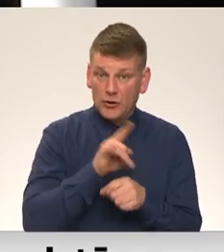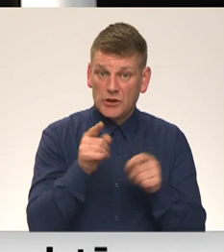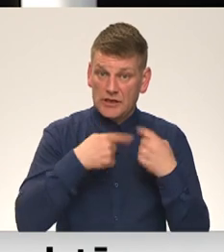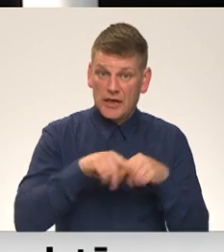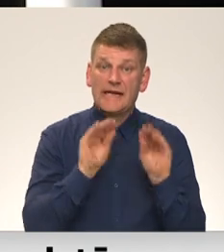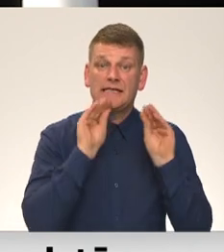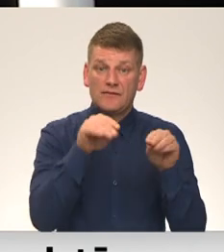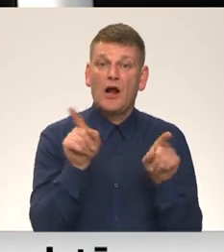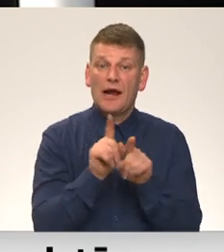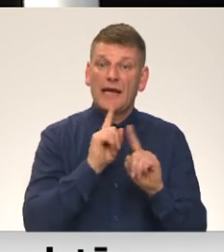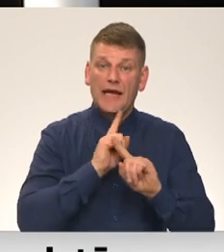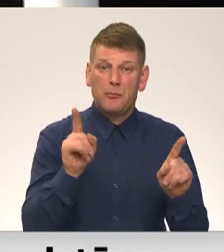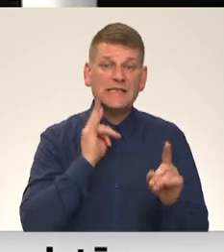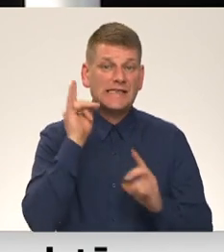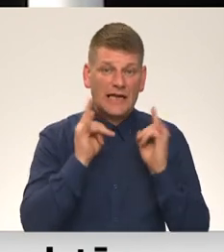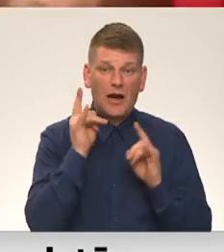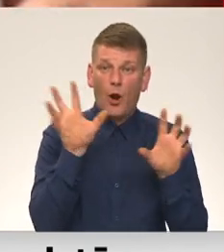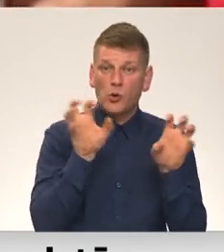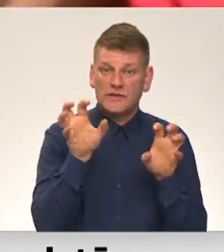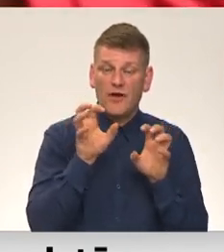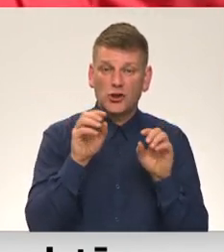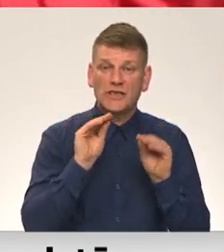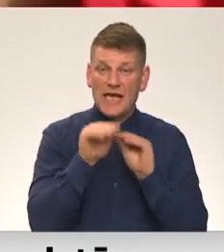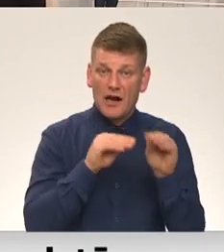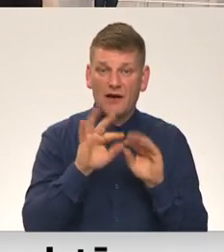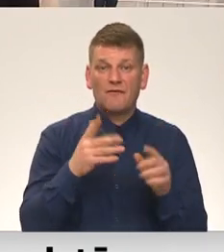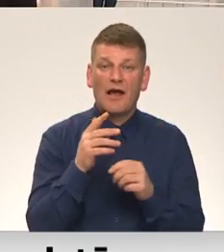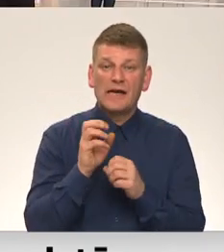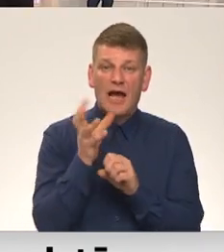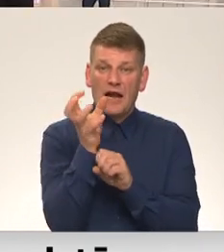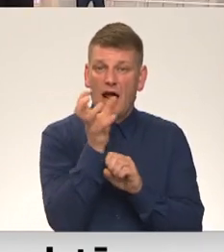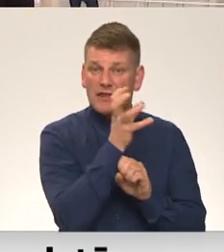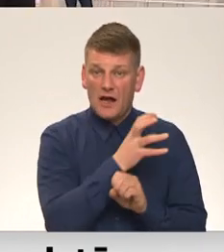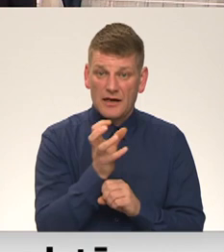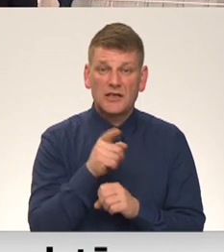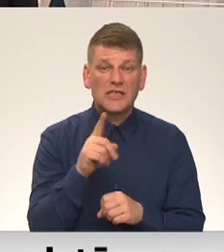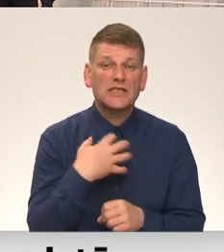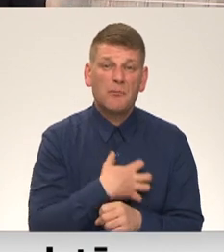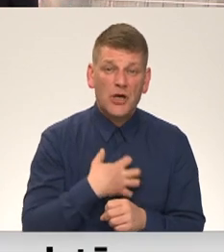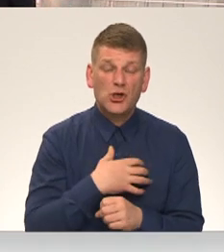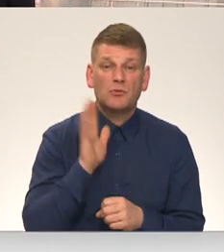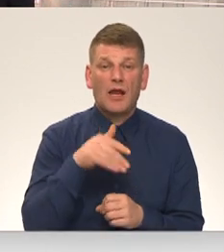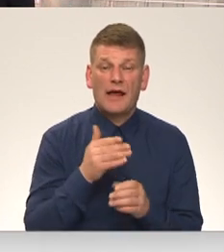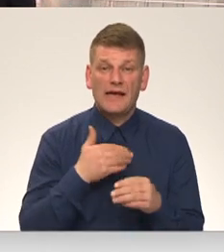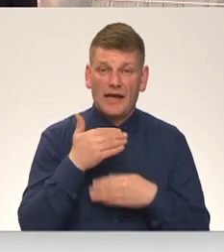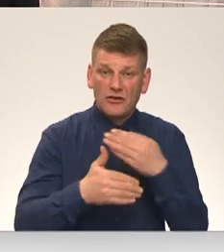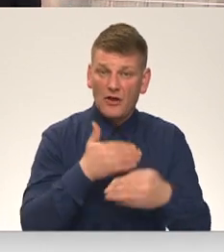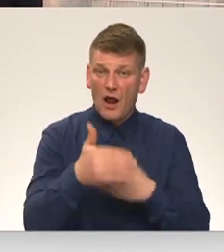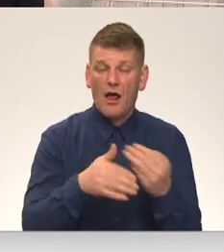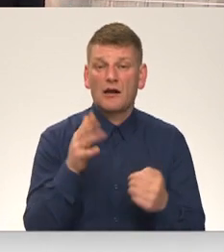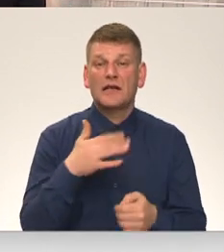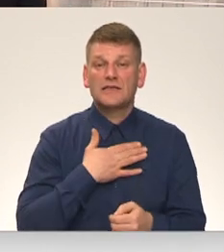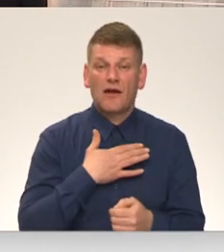teritorijās izvietotas arī īpašas signālu uztvēršanas iekārtas, jeb radari. Tas mums ir nepieciešams, lai virzotos tālāk, lai savus